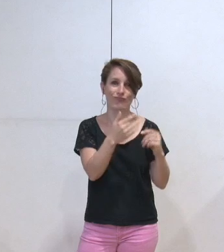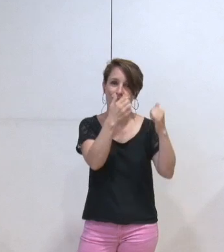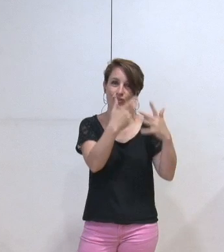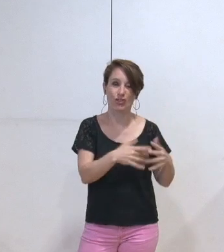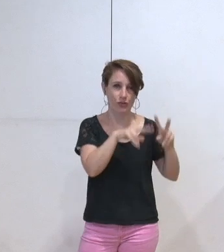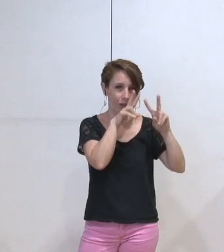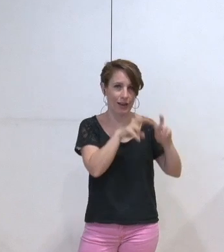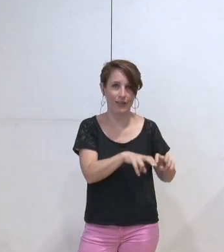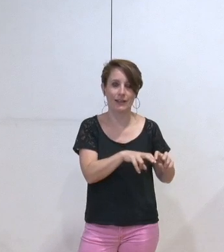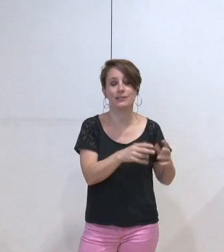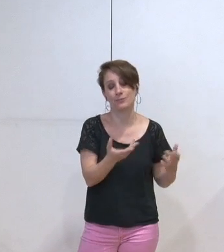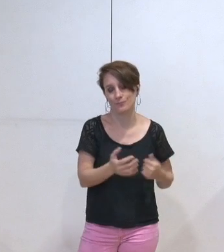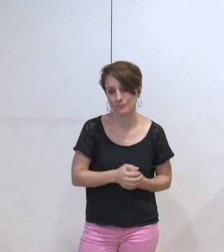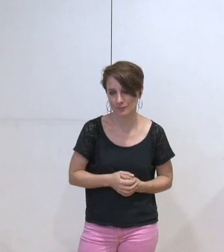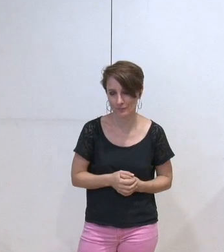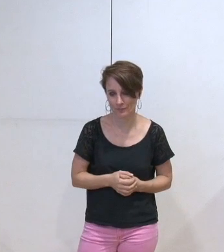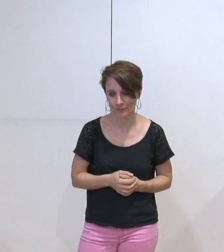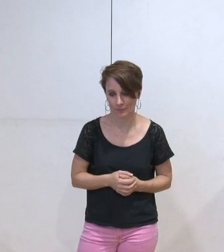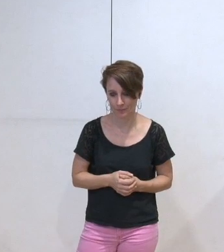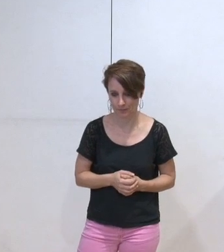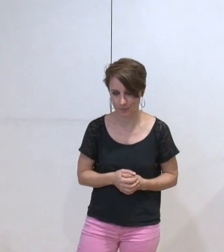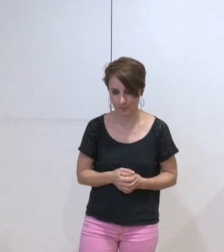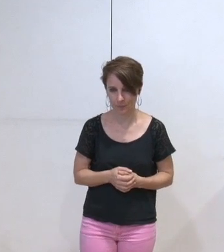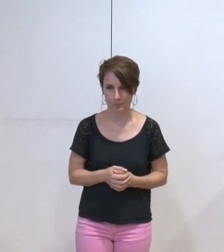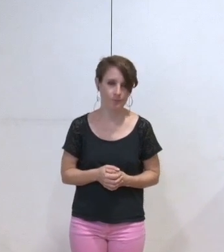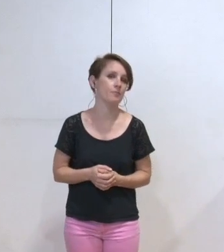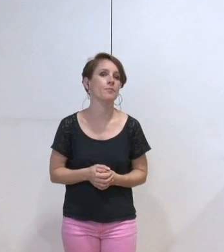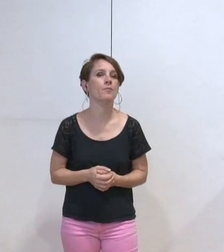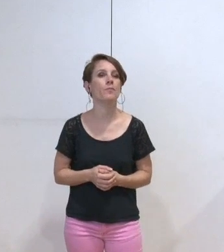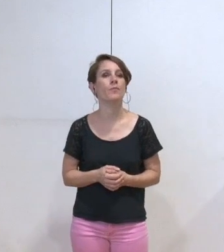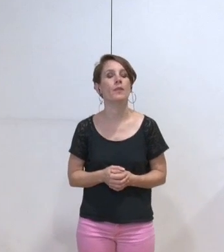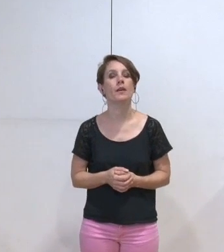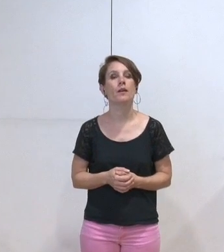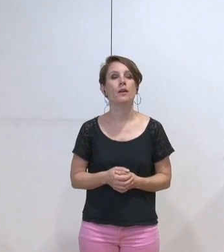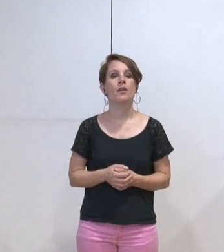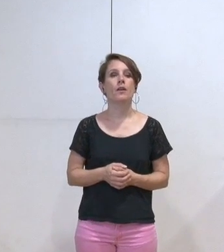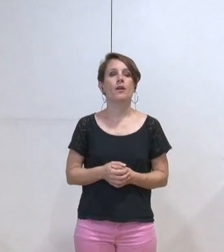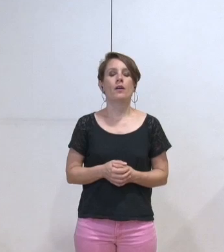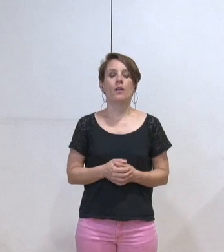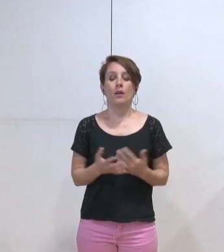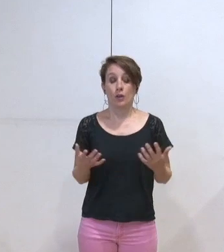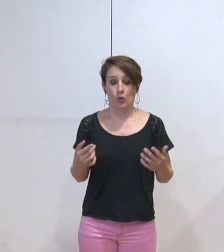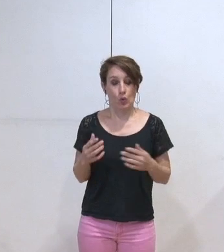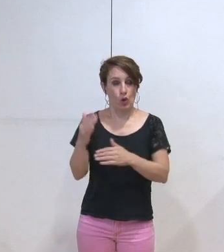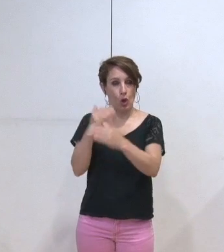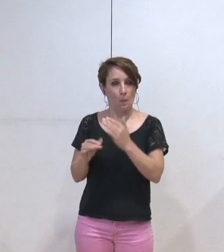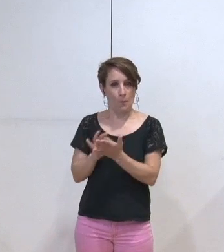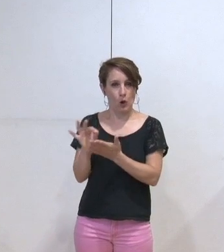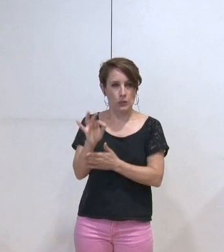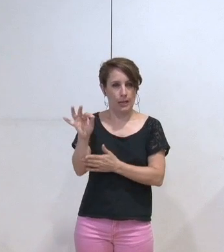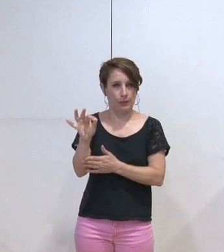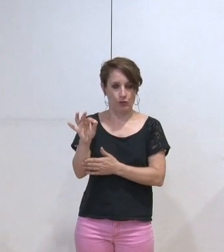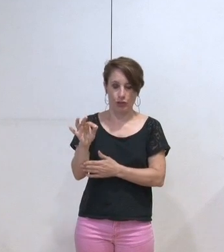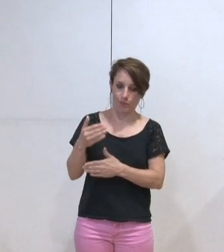besoins sociaux que j'ai présenté juste avant la démarche que nous avons mené pour élaborer ce plan stratégique a été faite avec